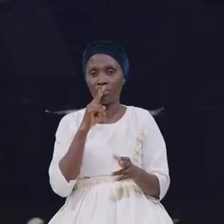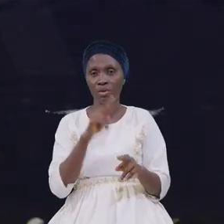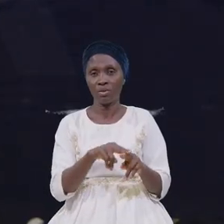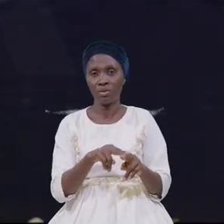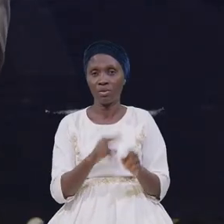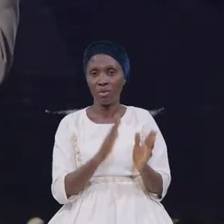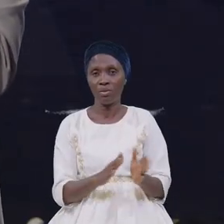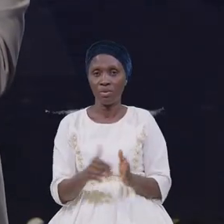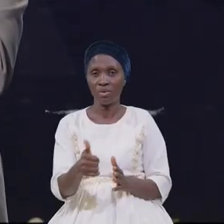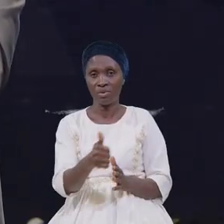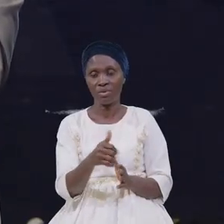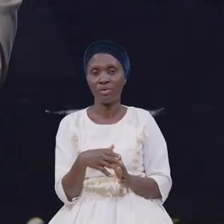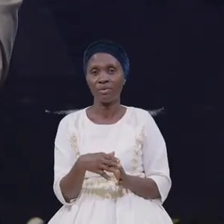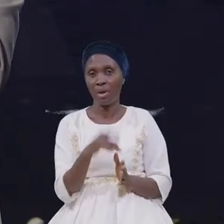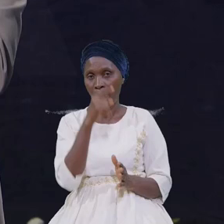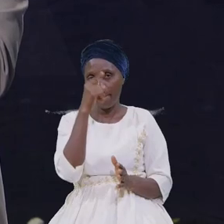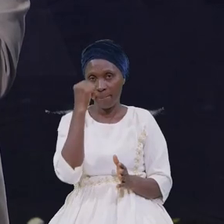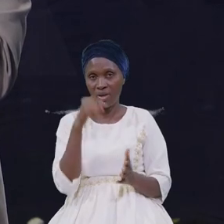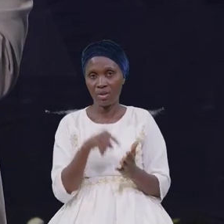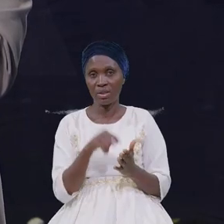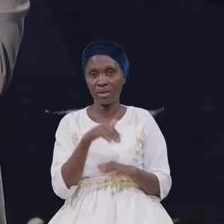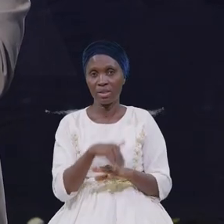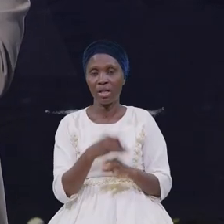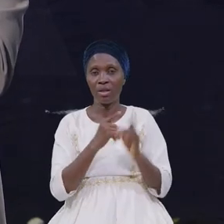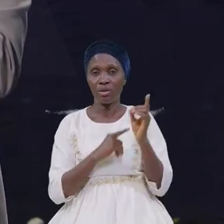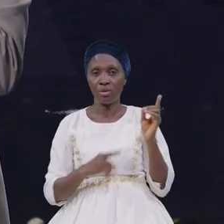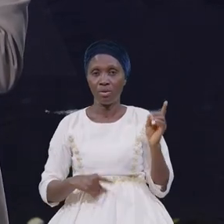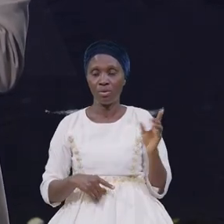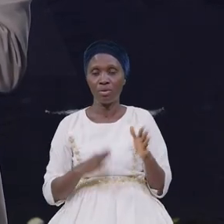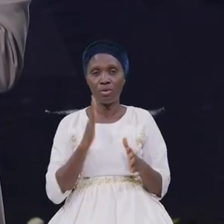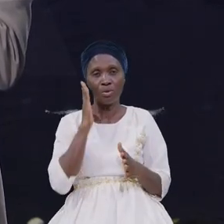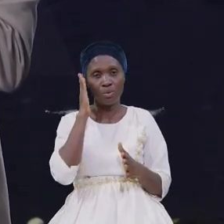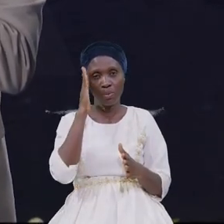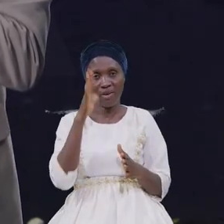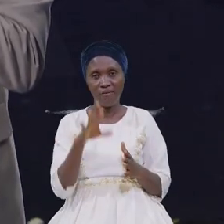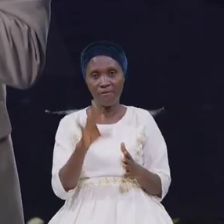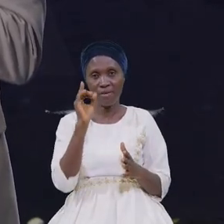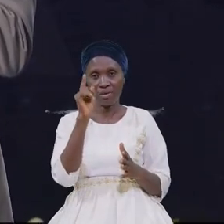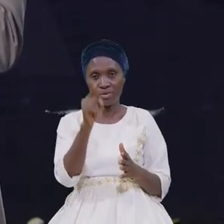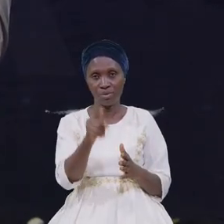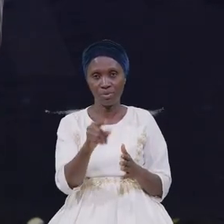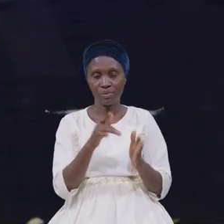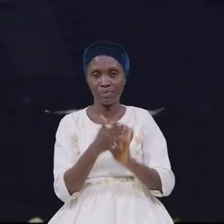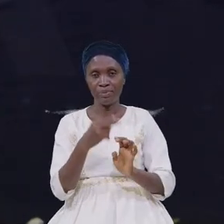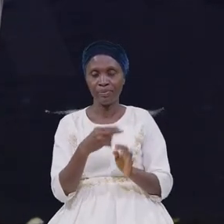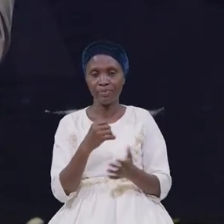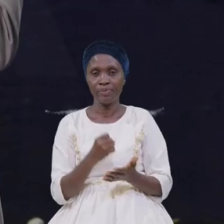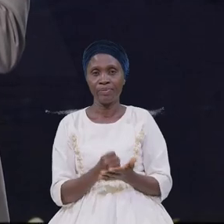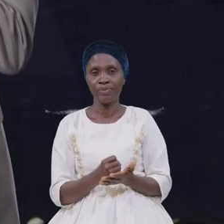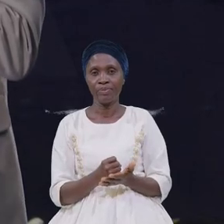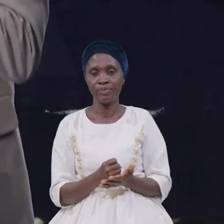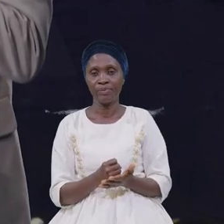C'est l'heure de vous préparer vous tous qui êtes assis, parce que le Seigneur va